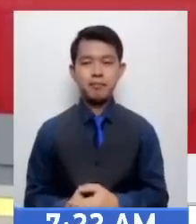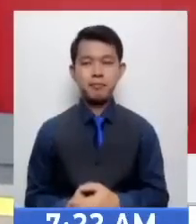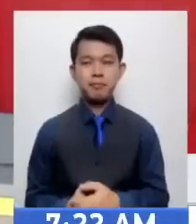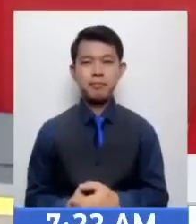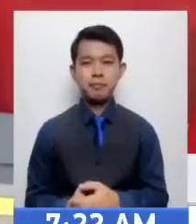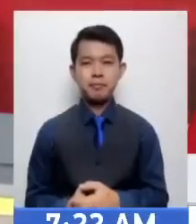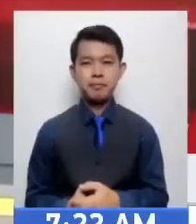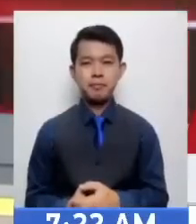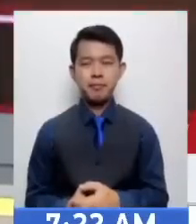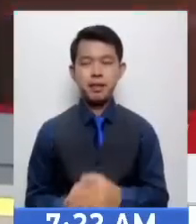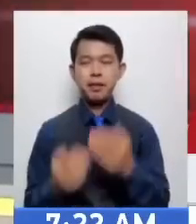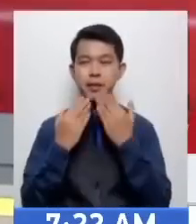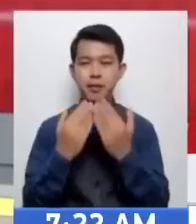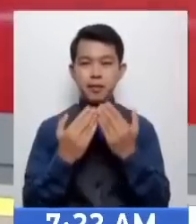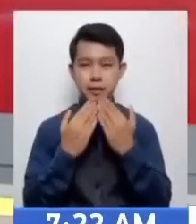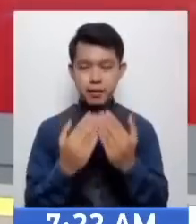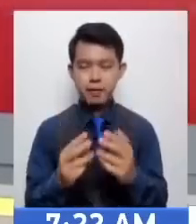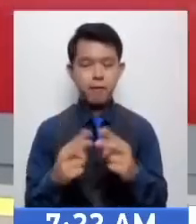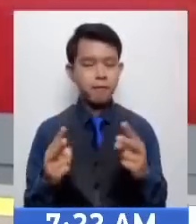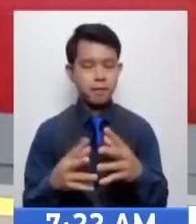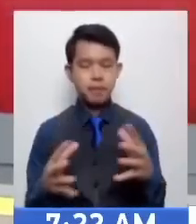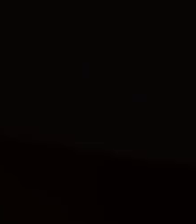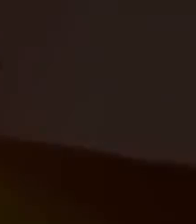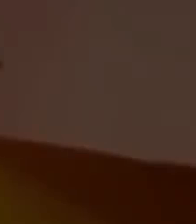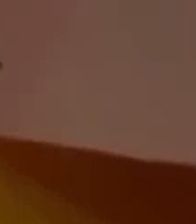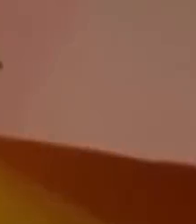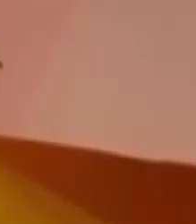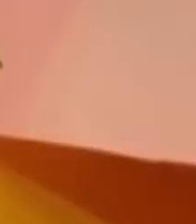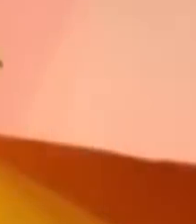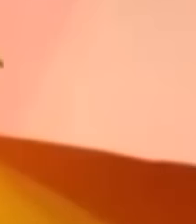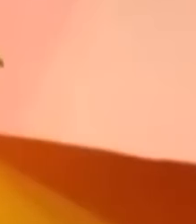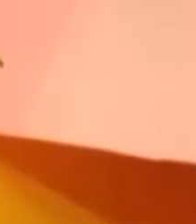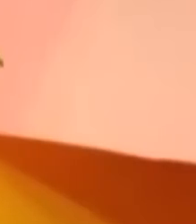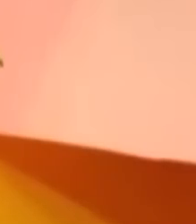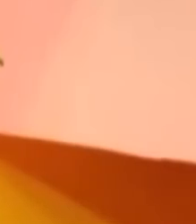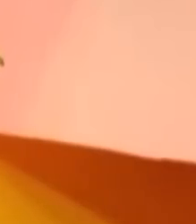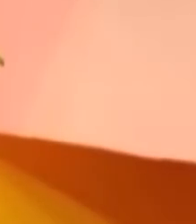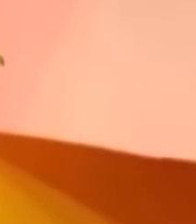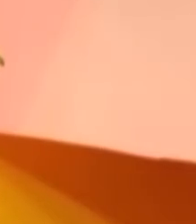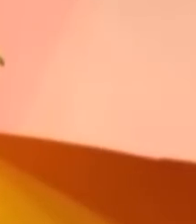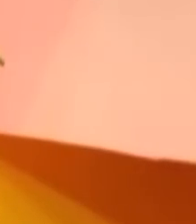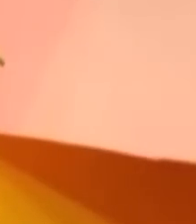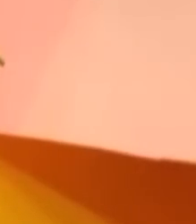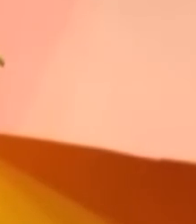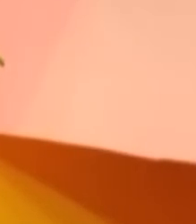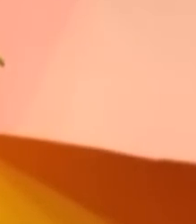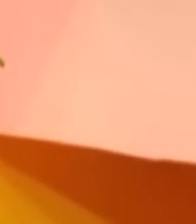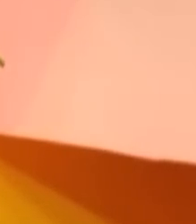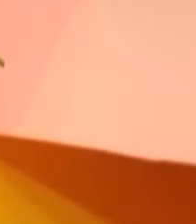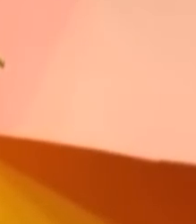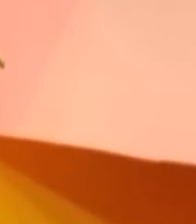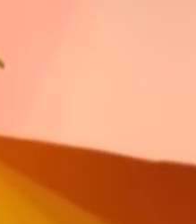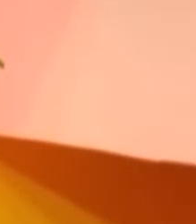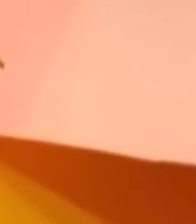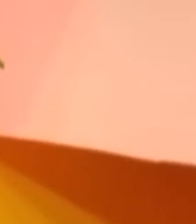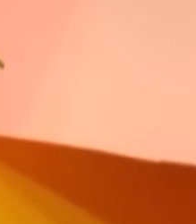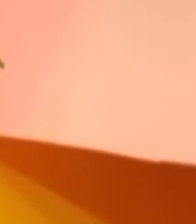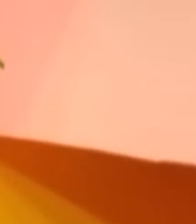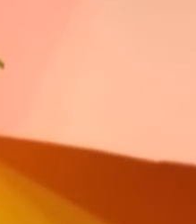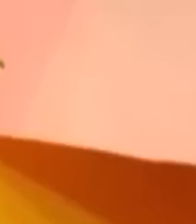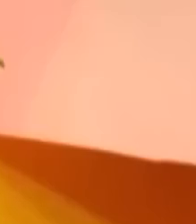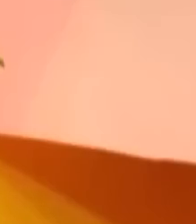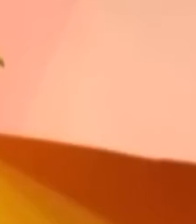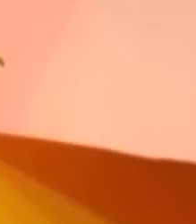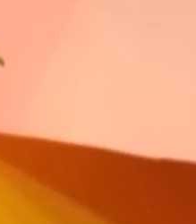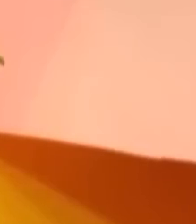you po. Attorney Ferdinand Topacio. Kapuso, mauna ka sa mga balita. Panoorin ang unang balita sa Unang Hirit at